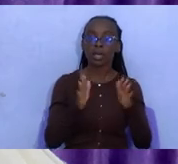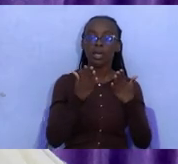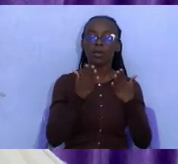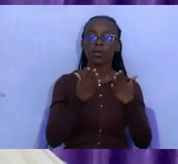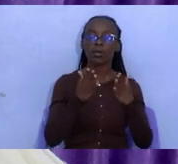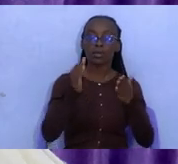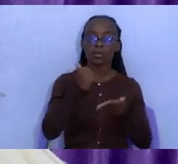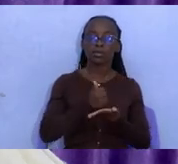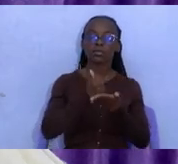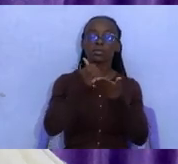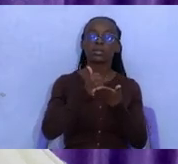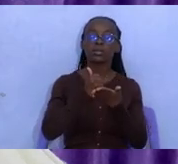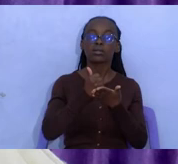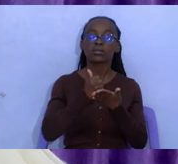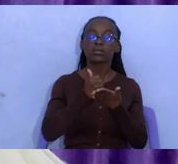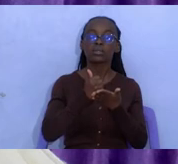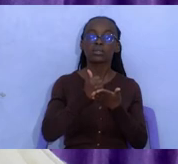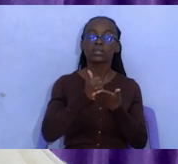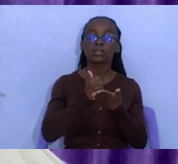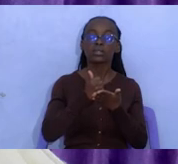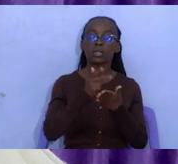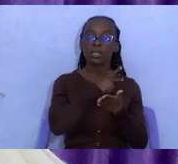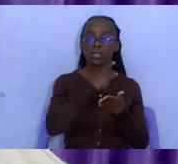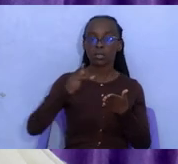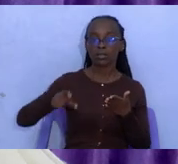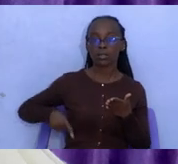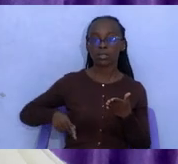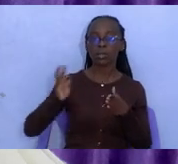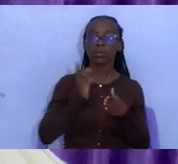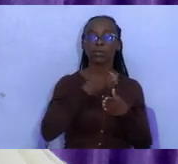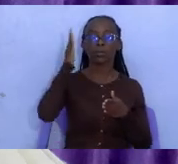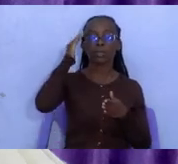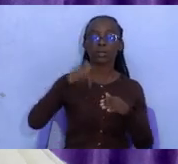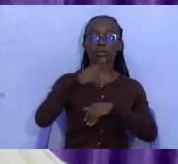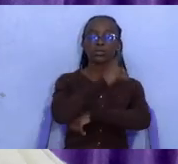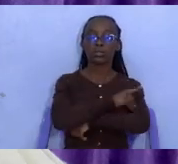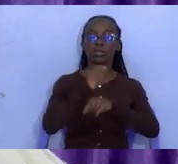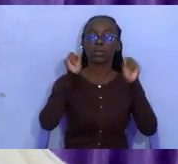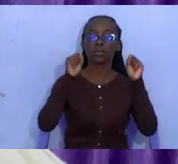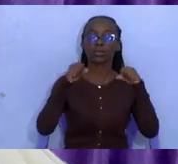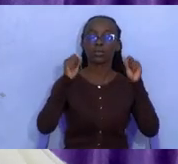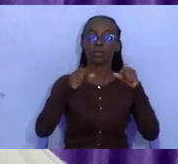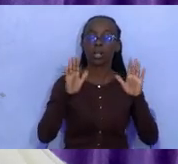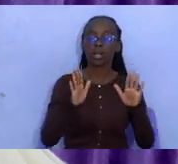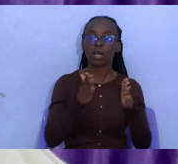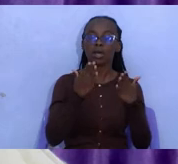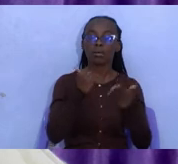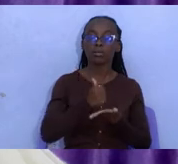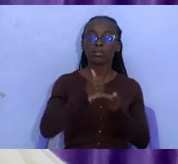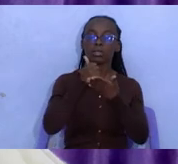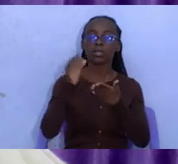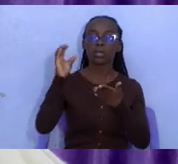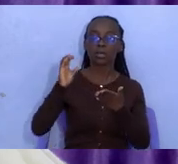ulimfanikisha Bwana yule mfalme, tunajua hata leo inawezekana. Kama vile ulimsaidia